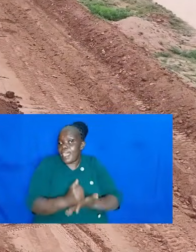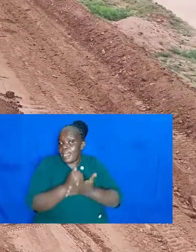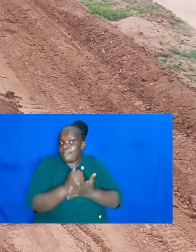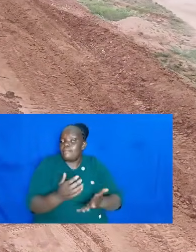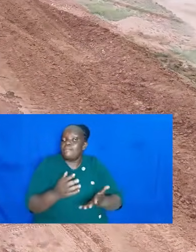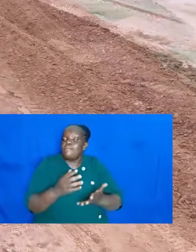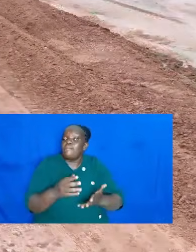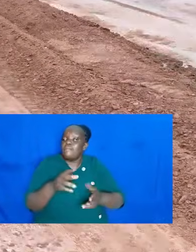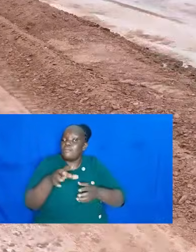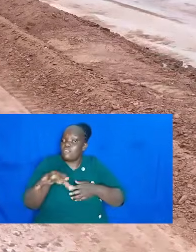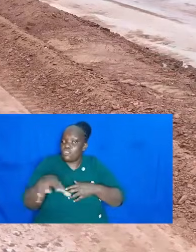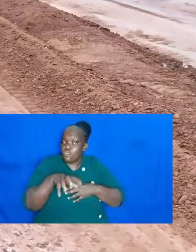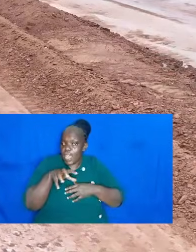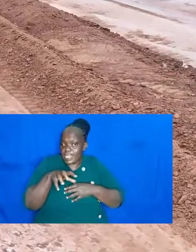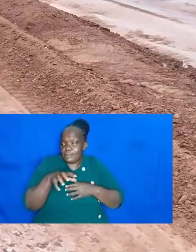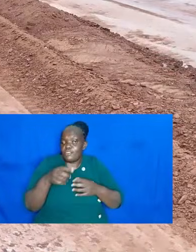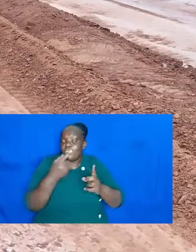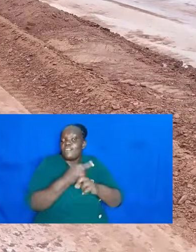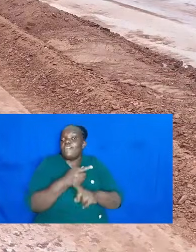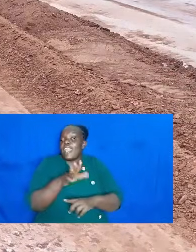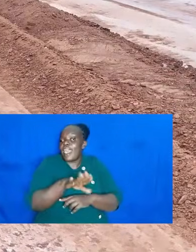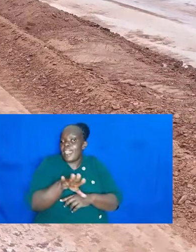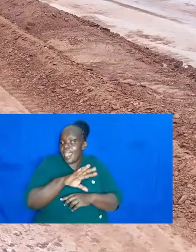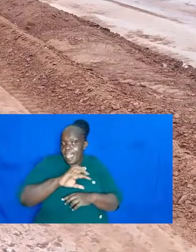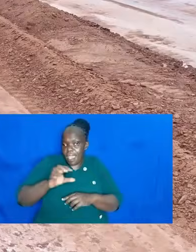kusaidia korido za usafiri wa kikanda.